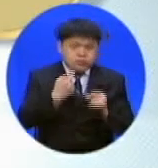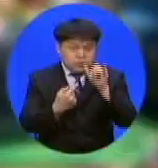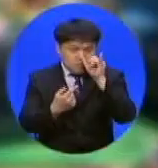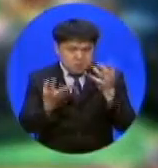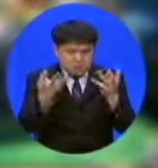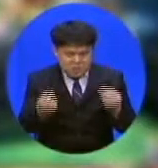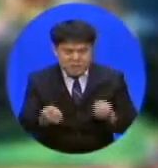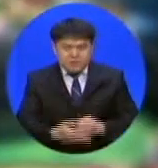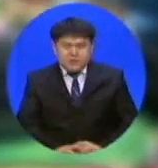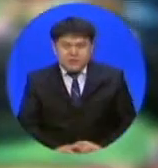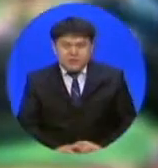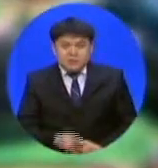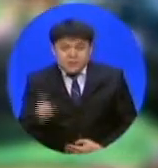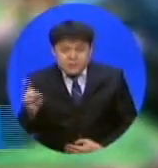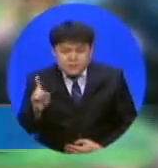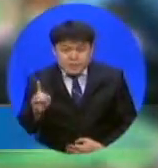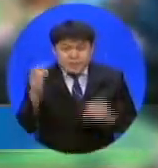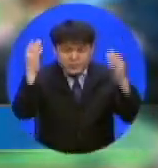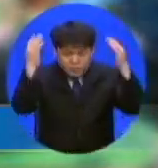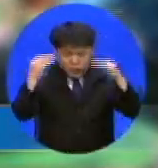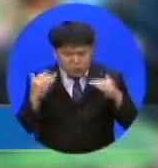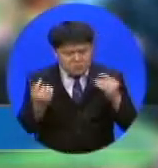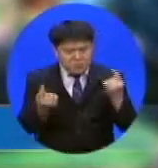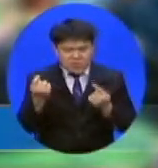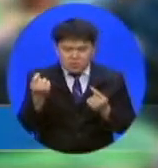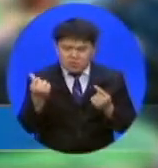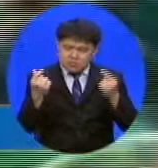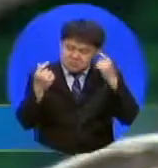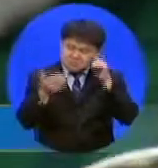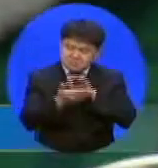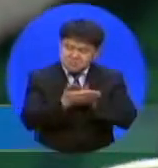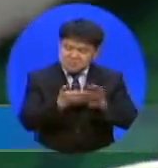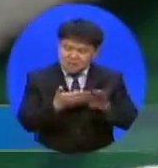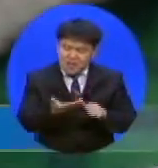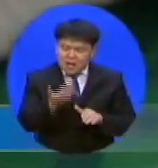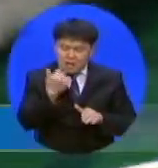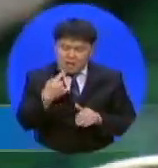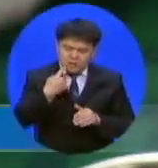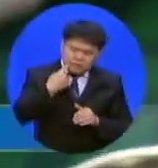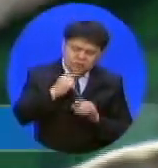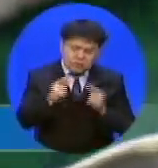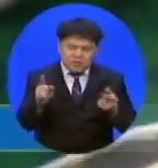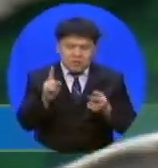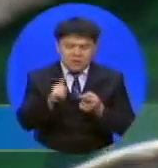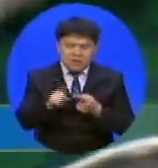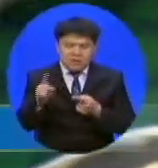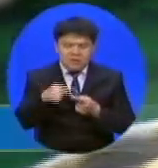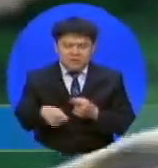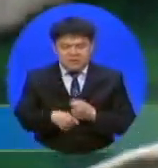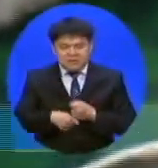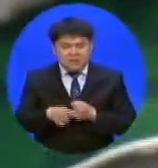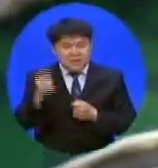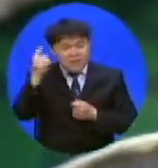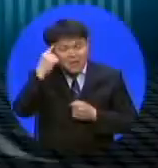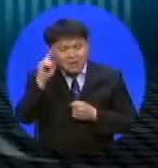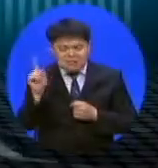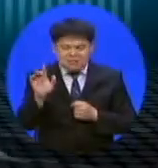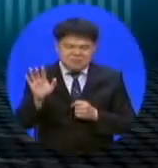분석됩니다. 이맘때는 한여름만큼 덥지 않기 때문에 식중독에 대한 경계심을 늦추는 것도 원인으로